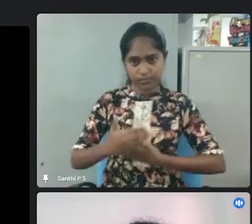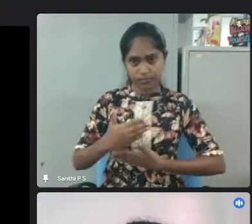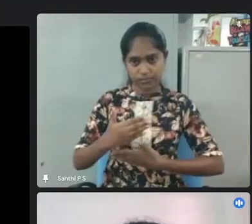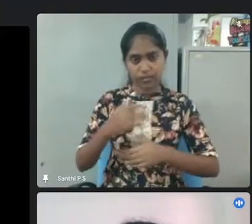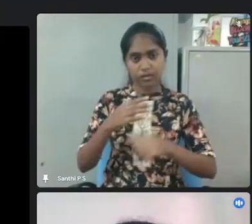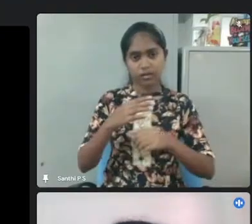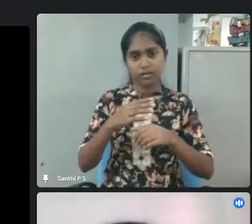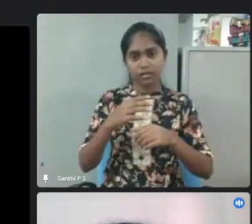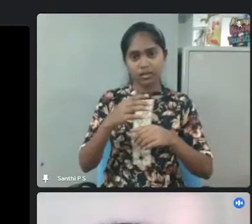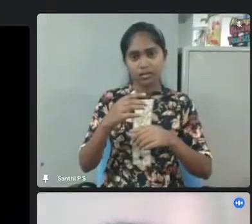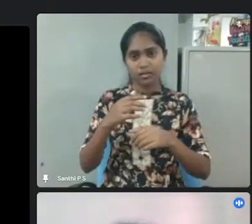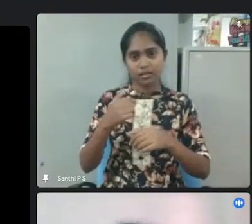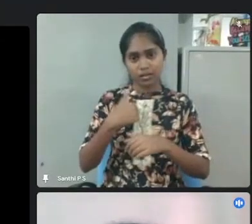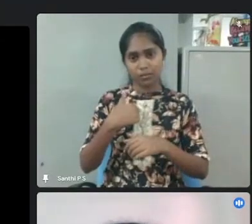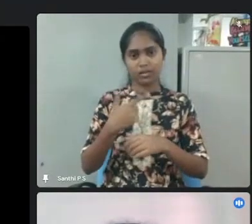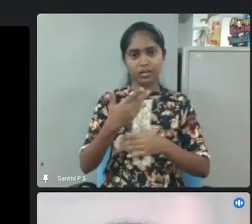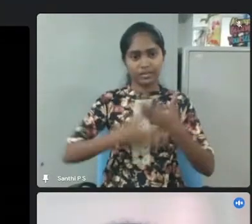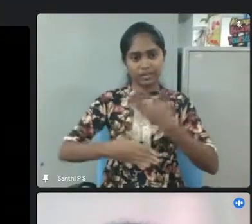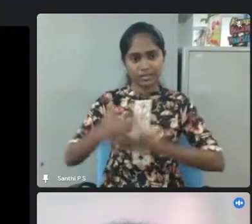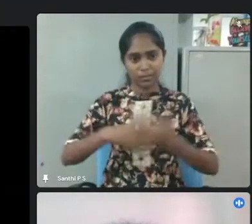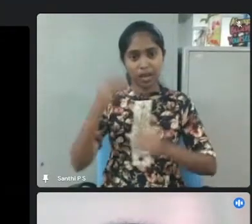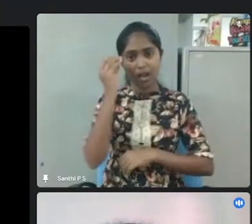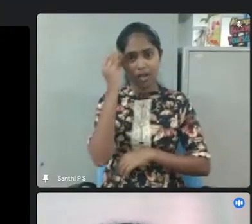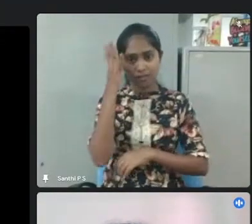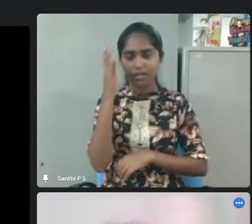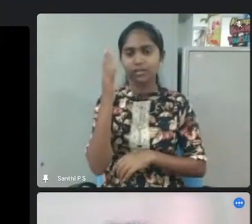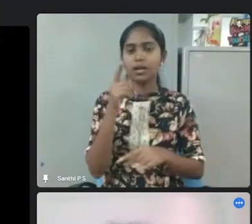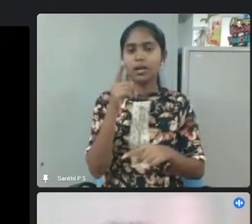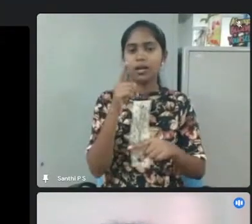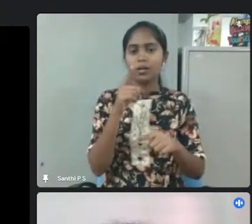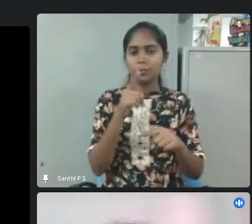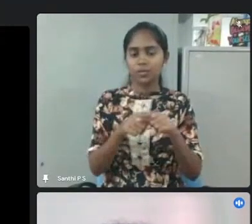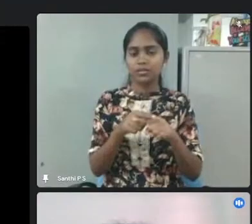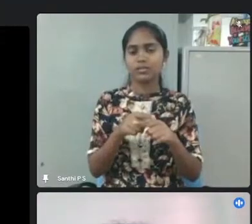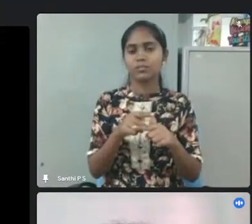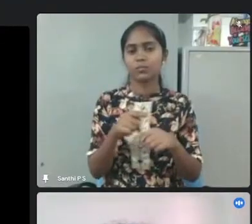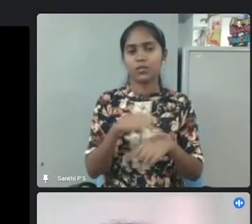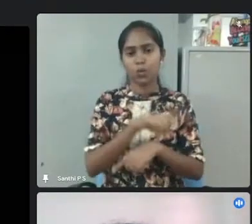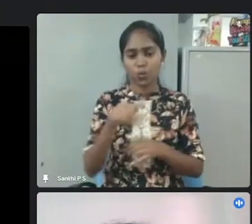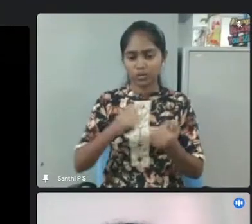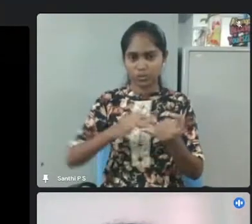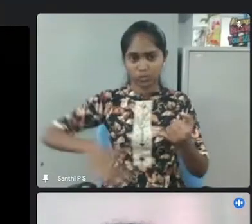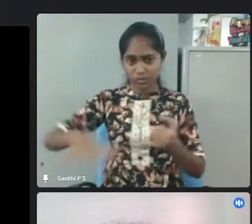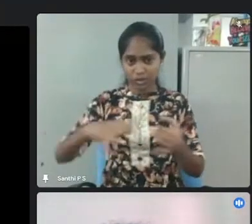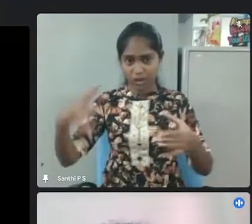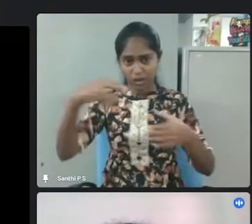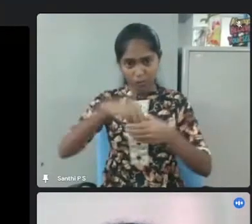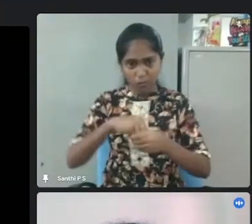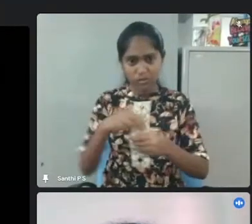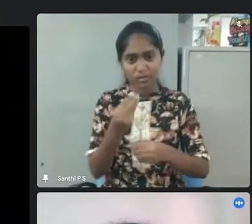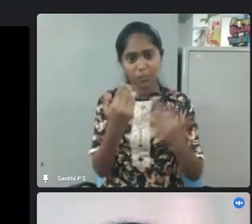അതിനെപ്പറ്റിയുള്ള ധാരണകൾ നമുക്ക് കുറച്ചുകൂടി കാര്യമായിട്ട് വന്നിട്ടുണ്ട്. കാരണം എല്ലാവരും സമൂഹ പങ്കാളിത്തത്തിൽ വളരെയധികം